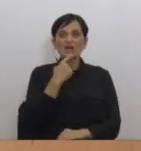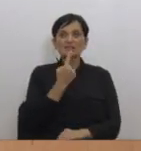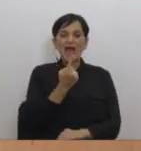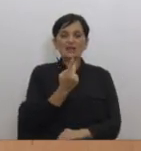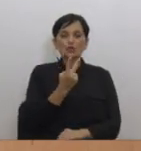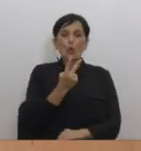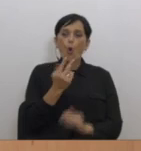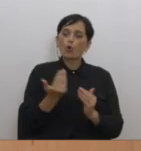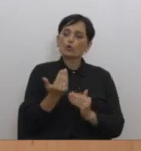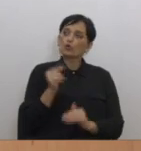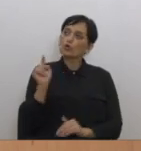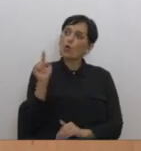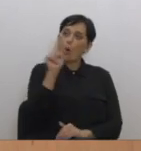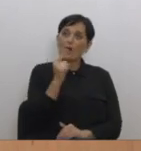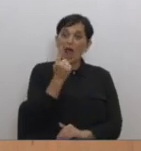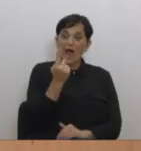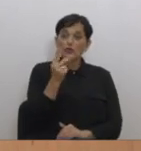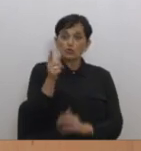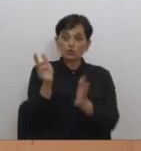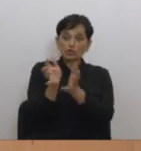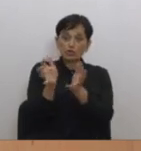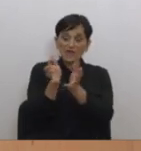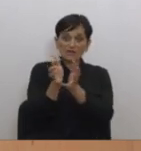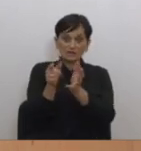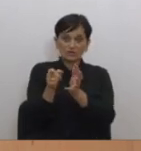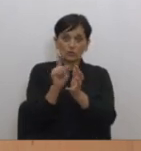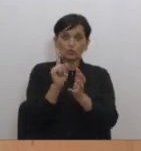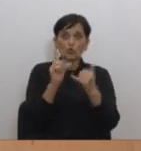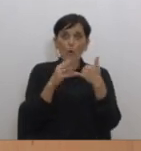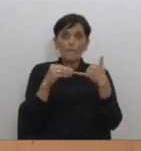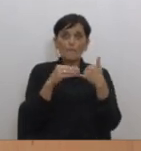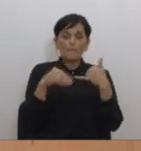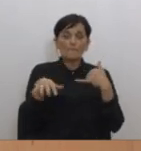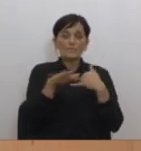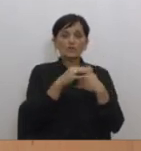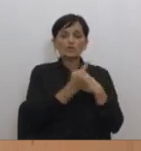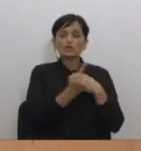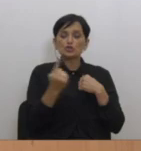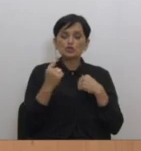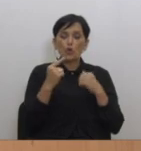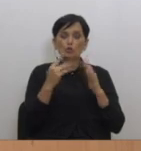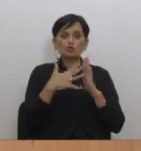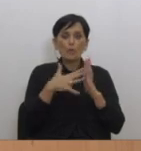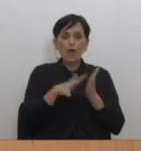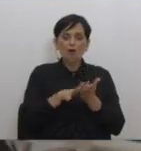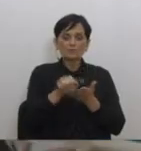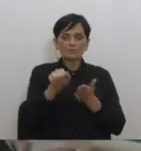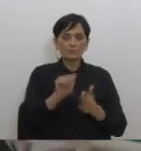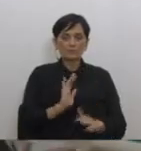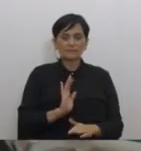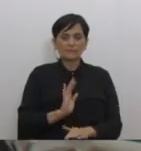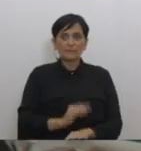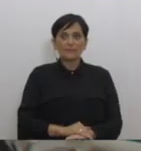კომლი. ის ერთი და ორი კომლი უნდა შევინარჩუნოთ, რომ მიწისაგან პირისა თვითოული სოფელი არ აღიგაოს.